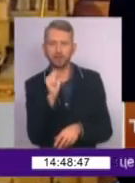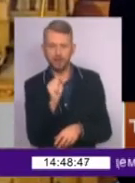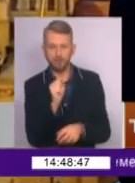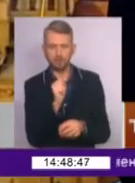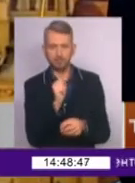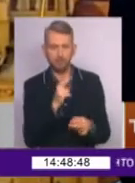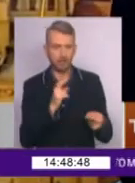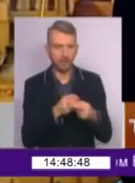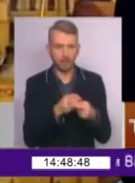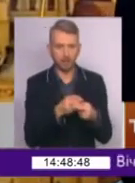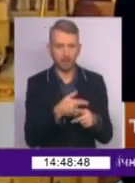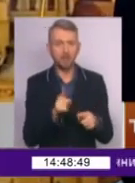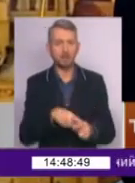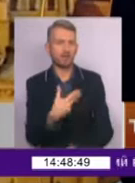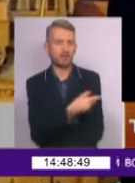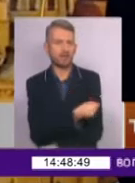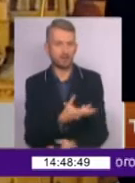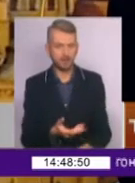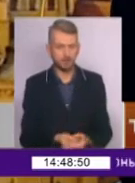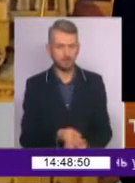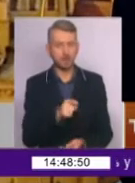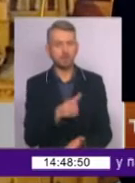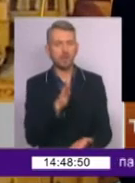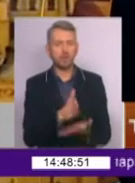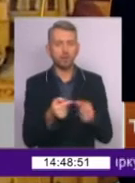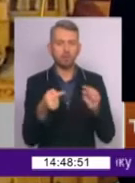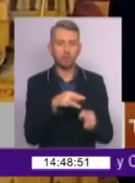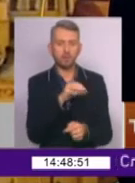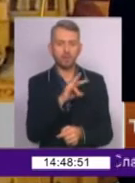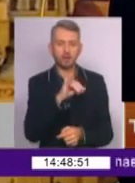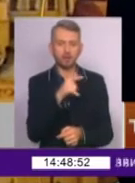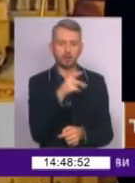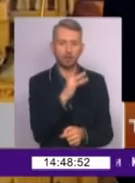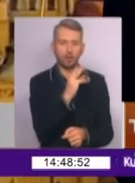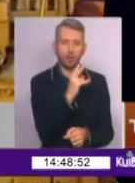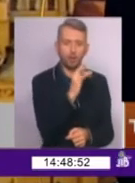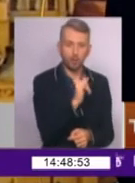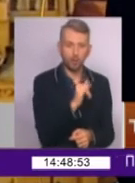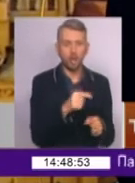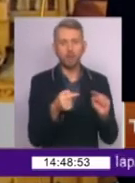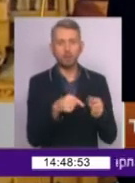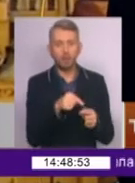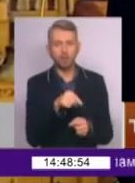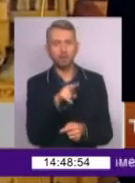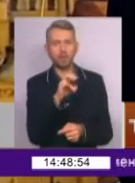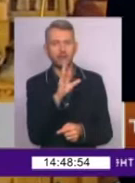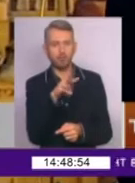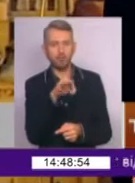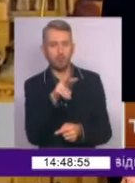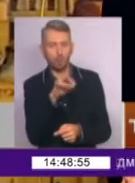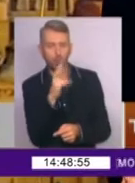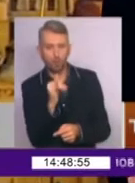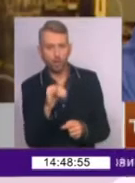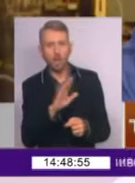конкретного збудника, це вакцинопрофілактика. Вона існує проти менінгококу, проти пневмококу і проти гемофільної інфекції. Не проти